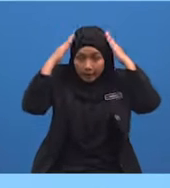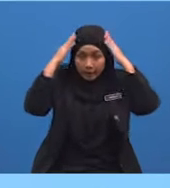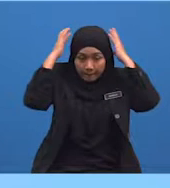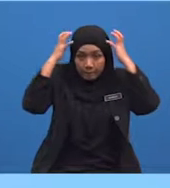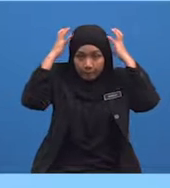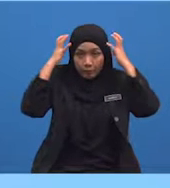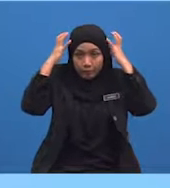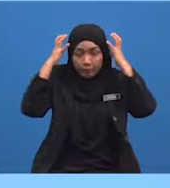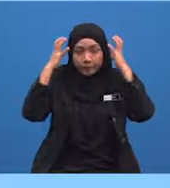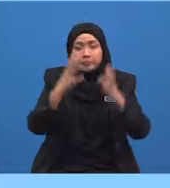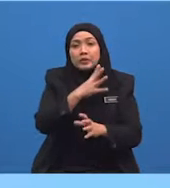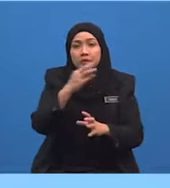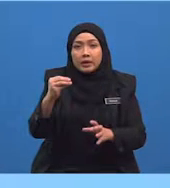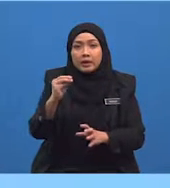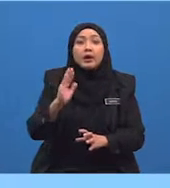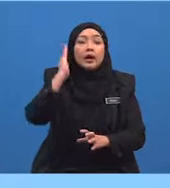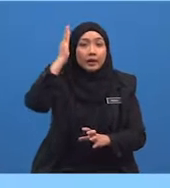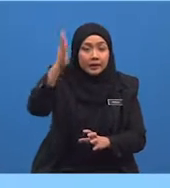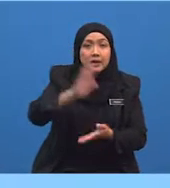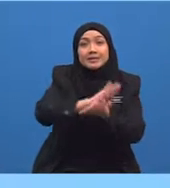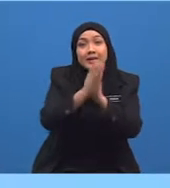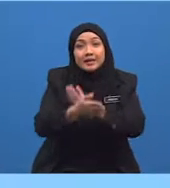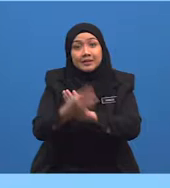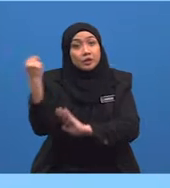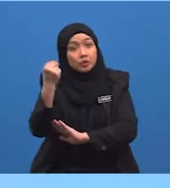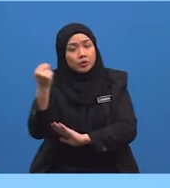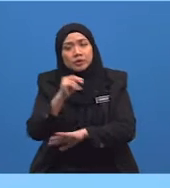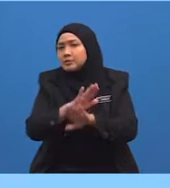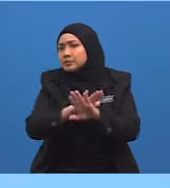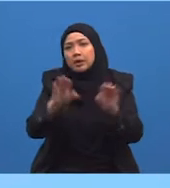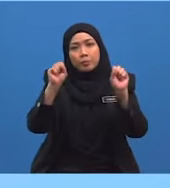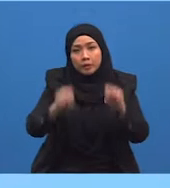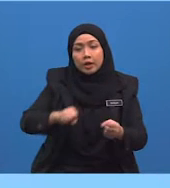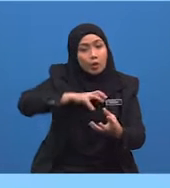rambut kita akan kembali neutral dan tidak akan menjadi rosak.